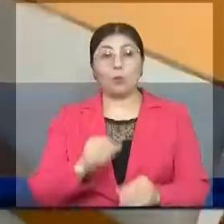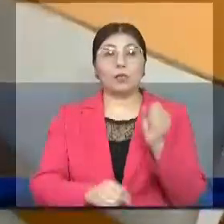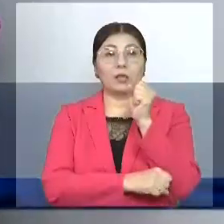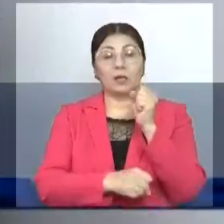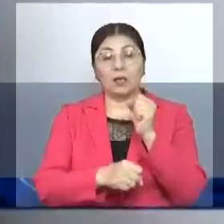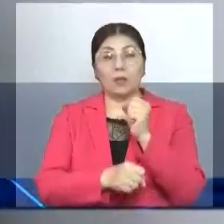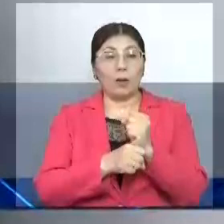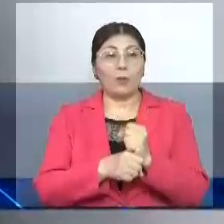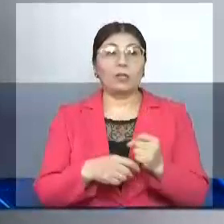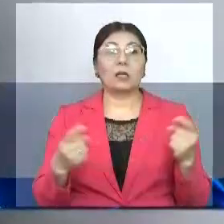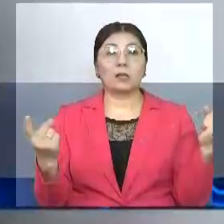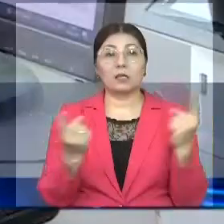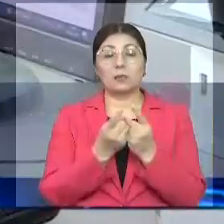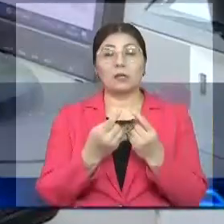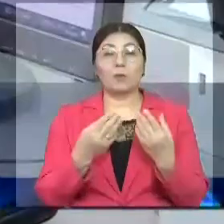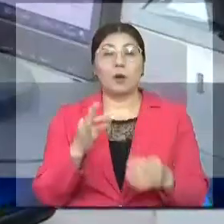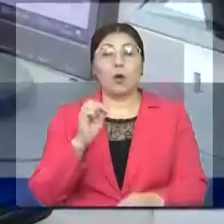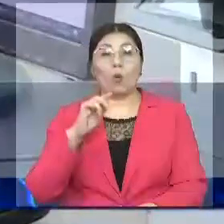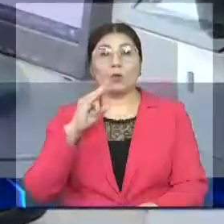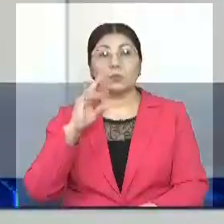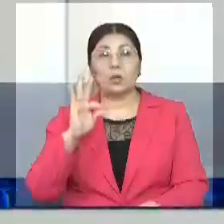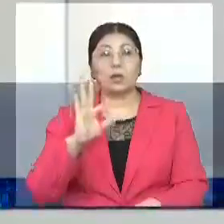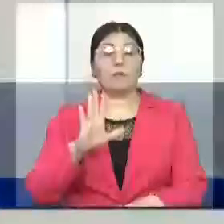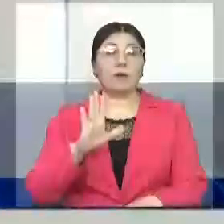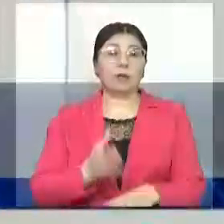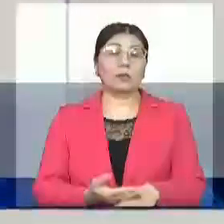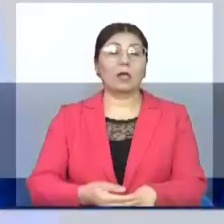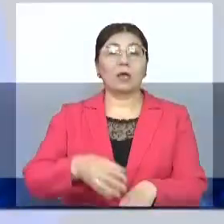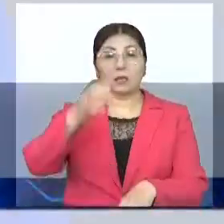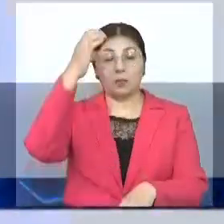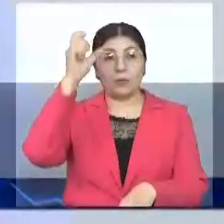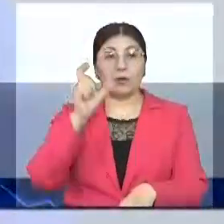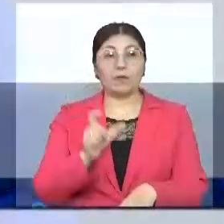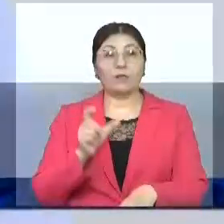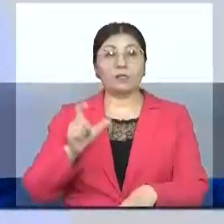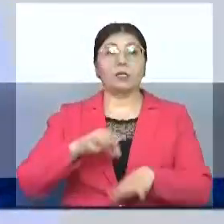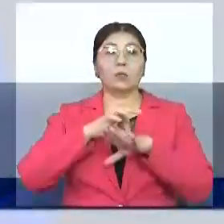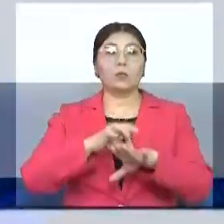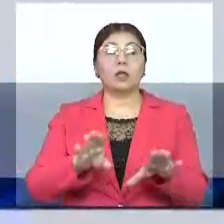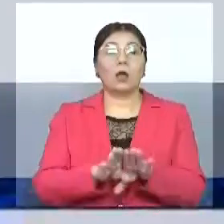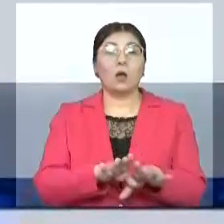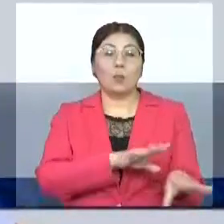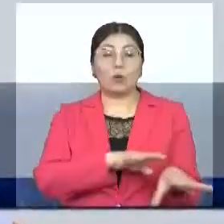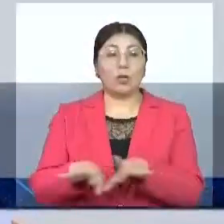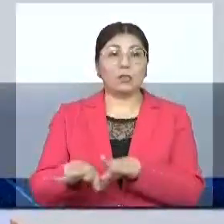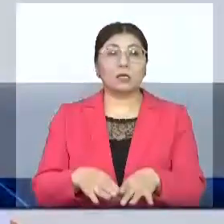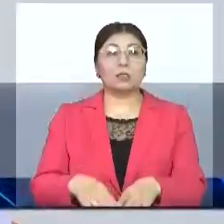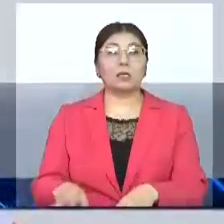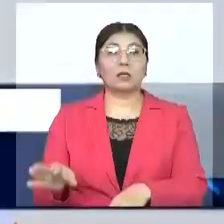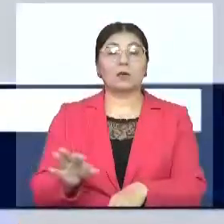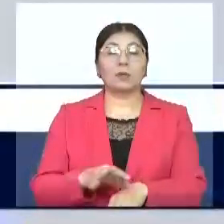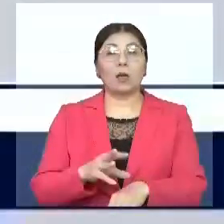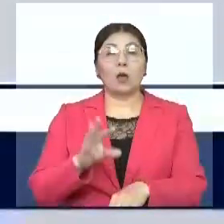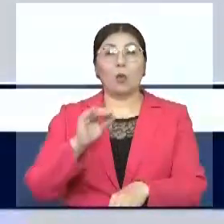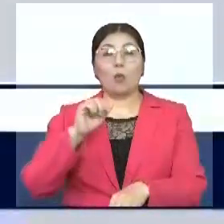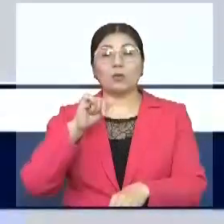Бұл жолғы қабылдауды Марат Оспанов атындағы медициналық университеттің профессорлары өткізді. Бұл акцияға біздің Марат Оспанов